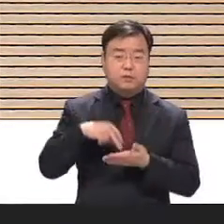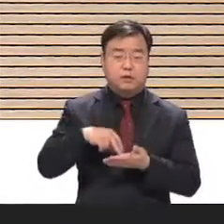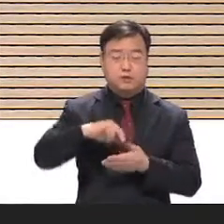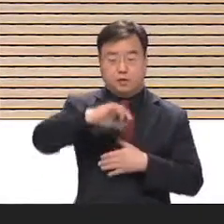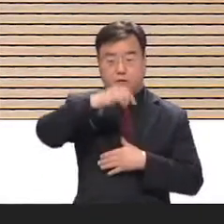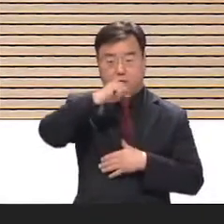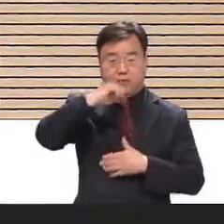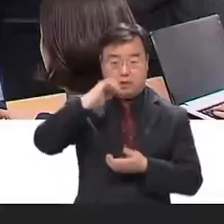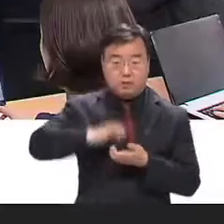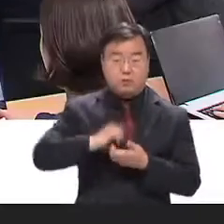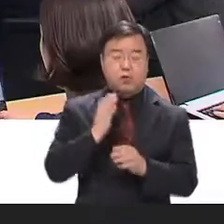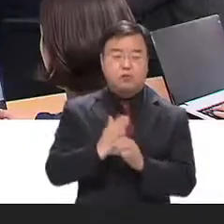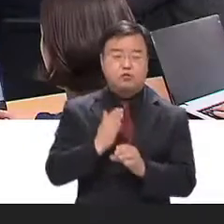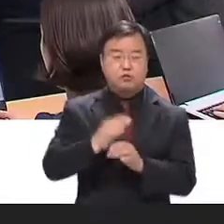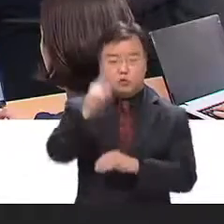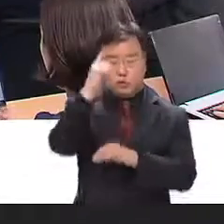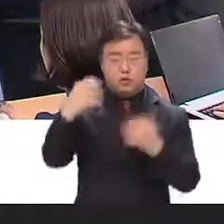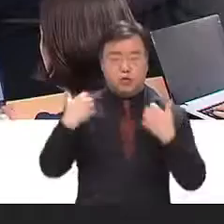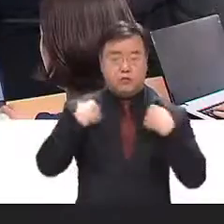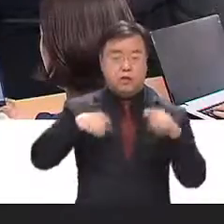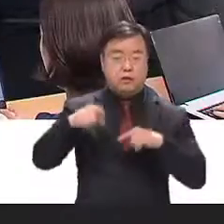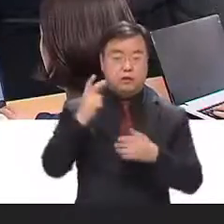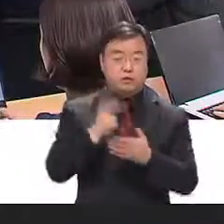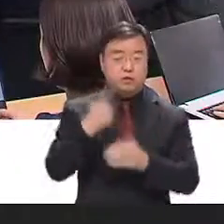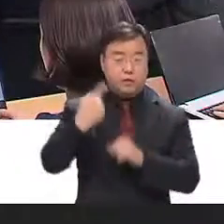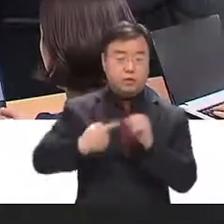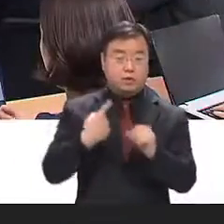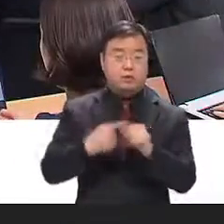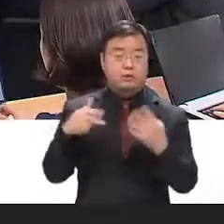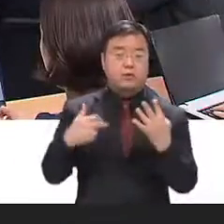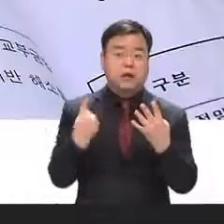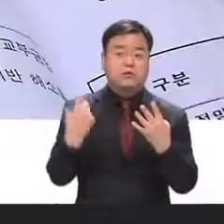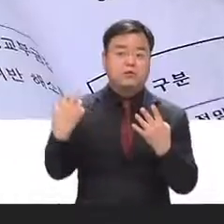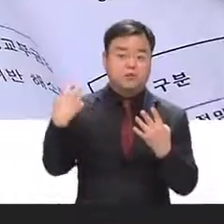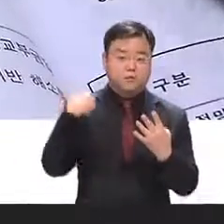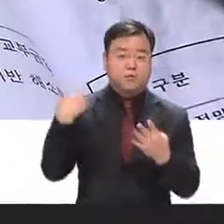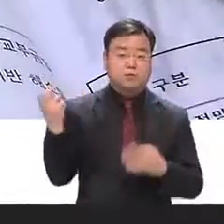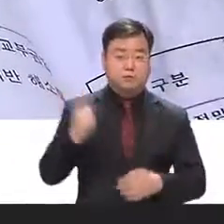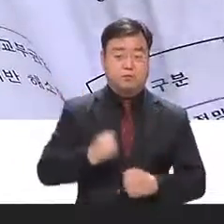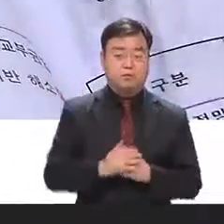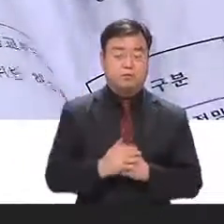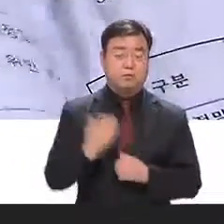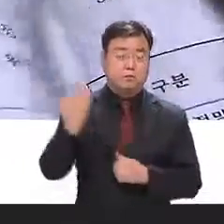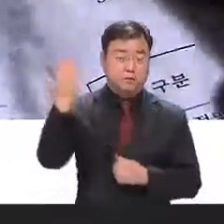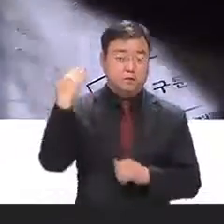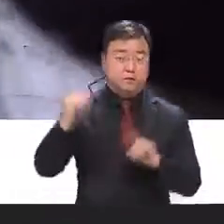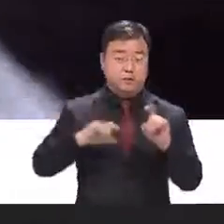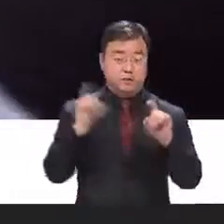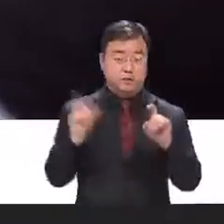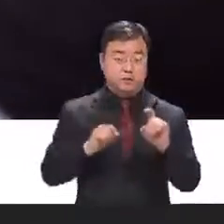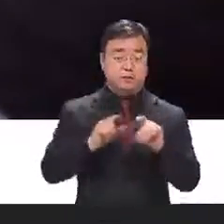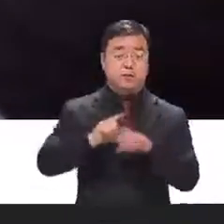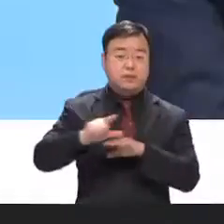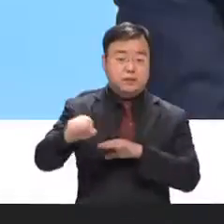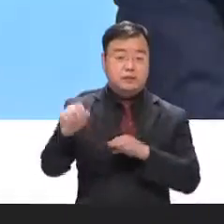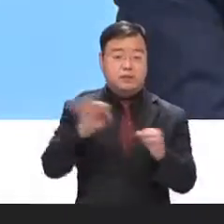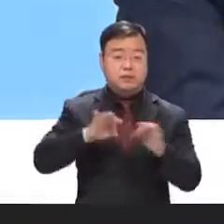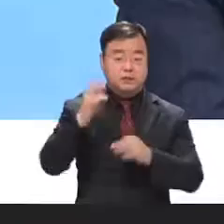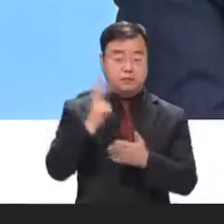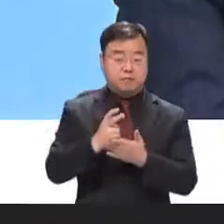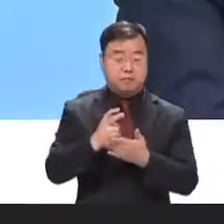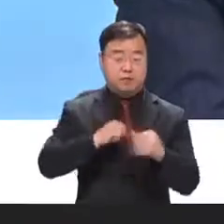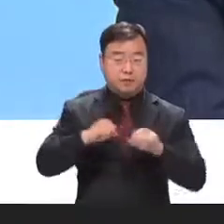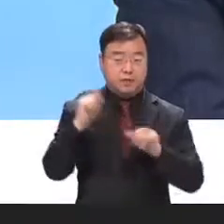변화로 연간 4조원 규모의 지출 부담을 떠안게 된 겁니다 특히 지난해 10월 정부 같이 지방재정법 시행령 을